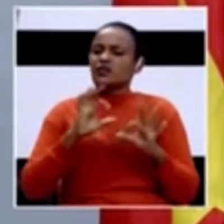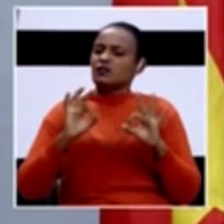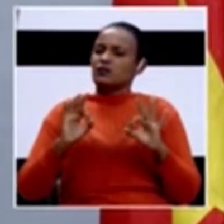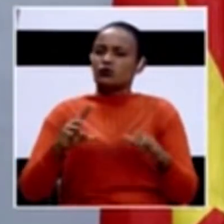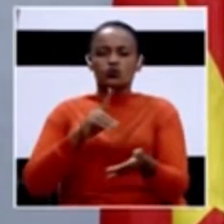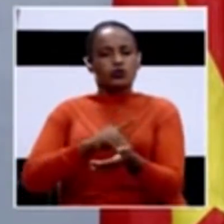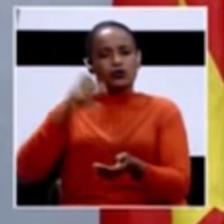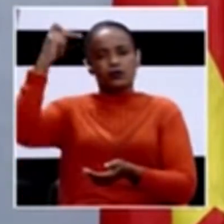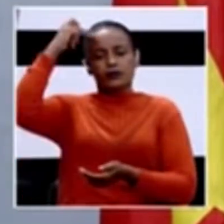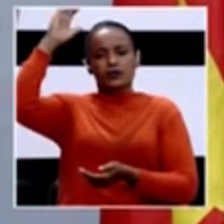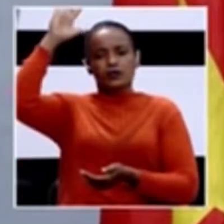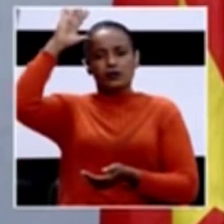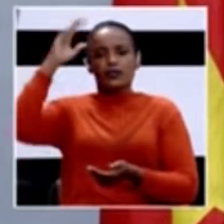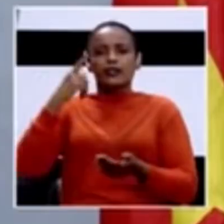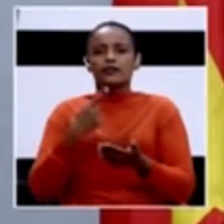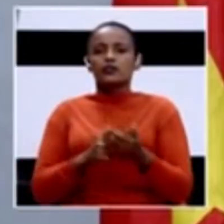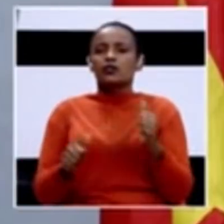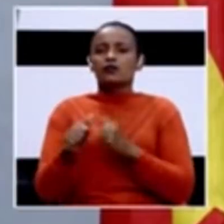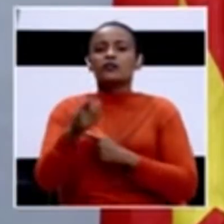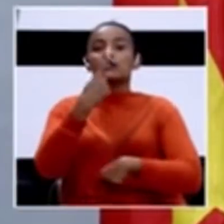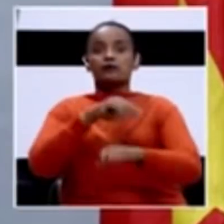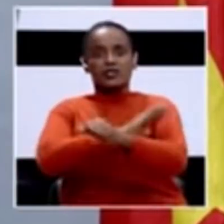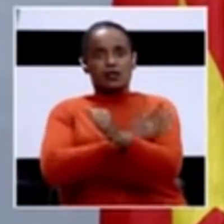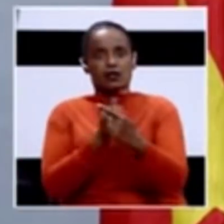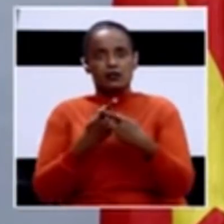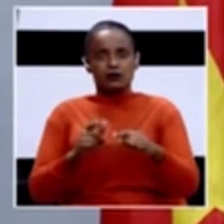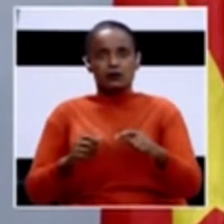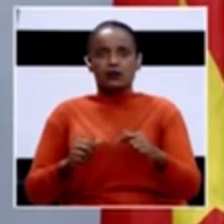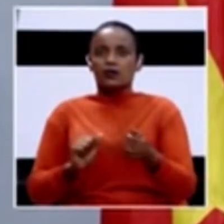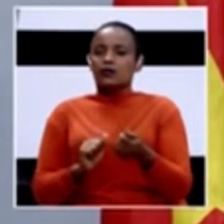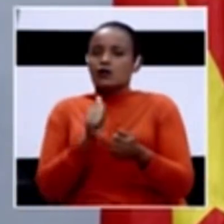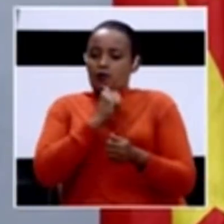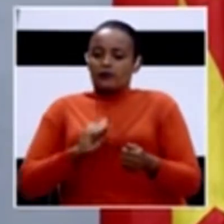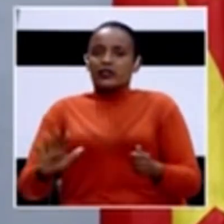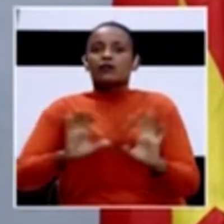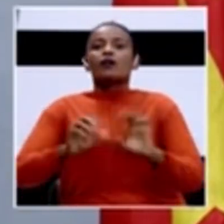ዶክተር ደብረፅዮን ገብረ ሚካኤል ነዚ ሰጊሩ ንዝመፅእ ሓይሊ ግና ምሕረት ኣይንገብረሉን ኢሎም